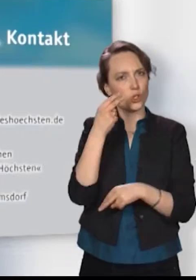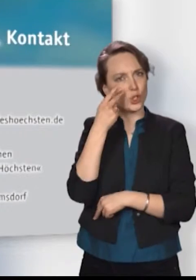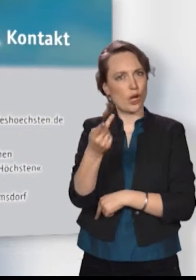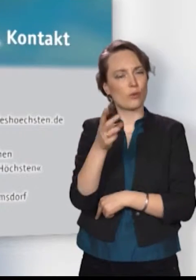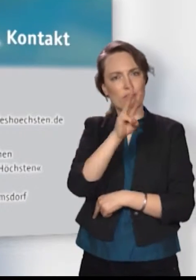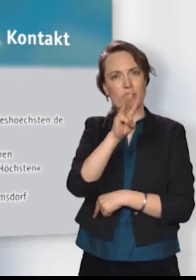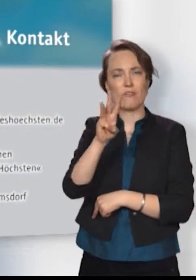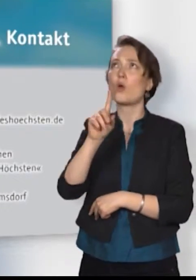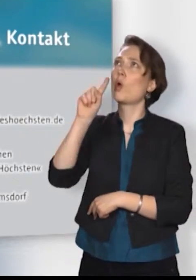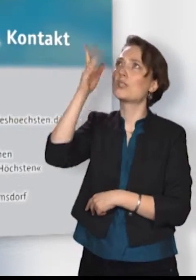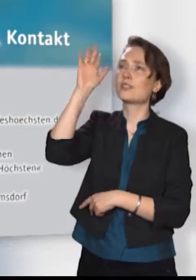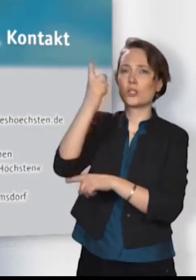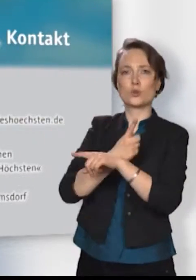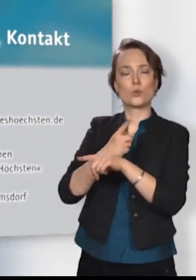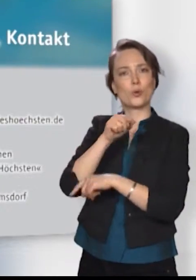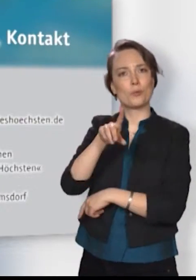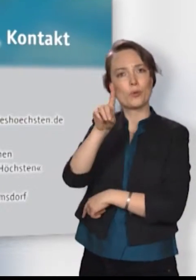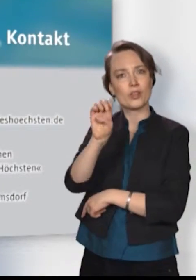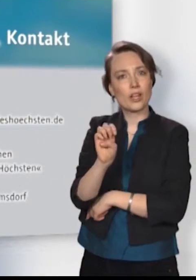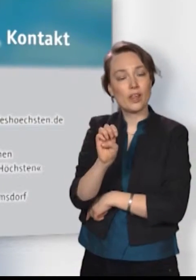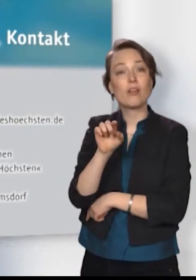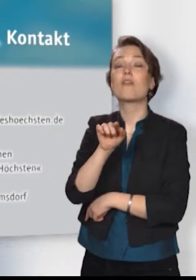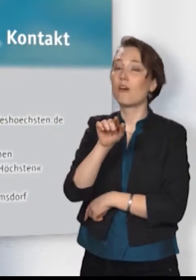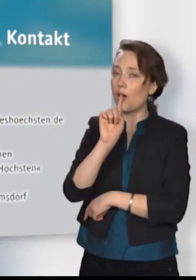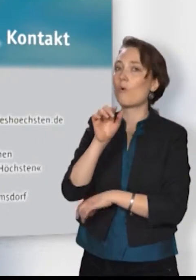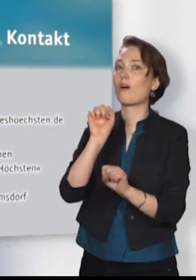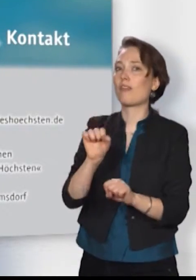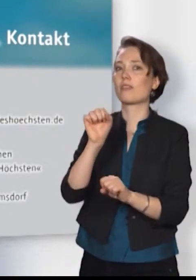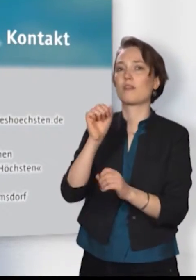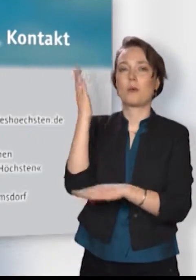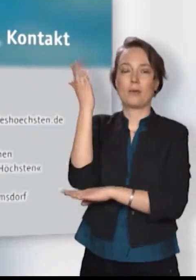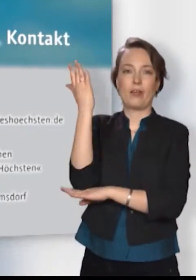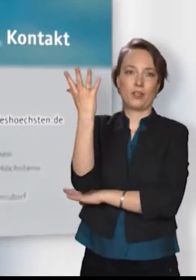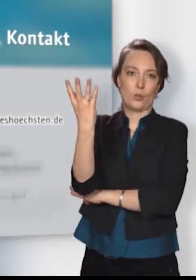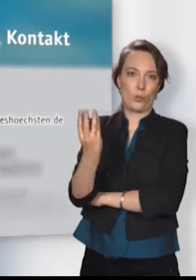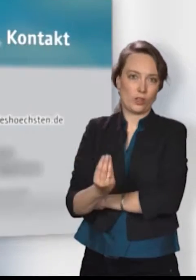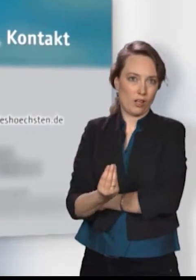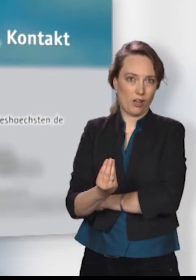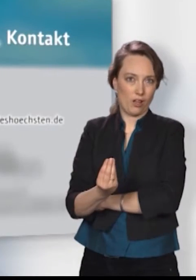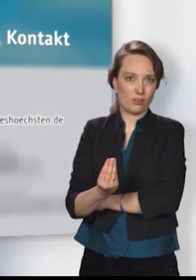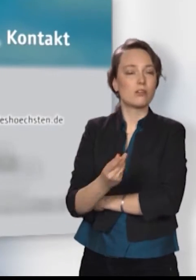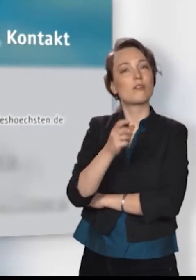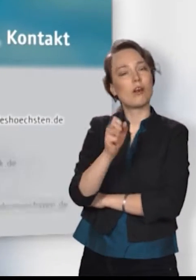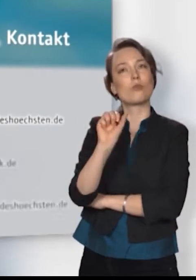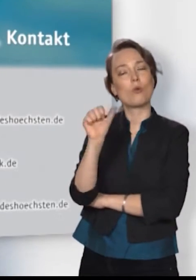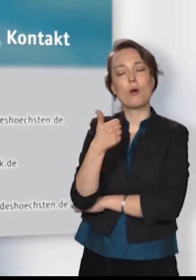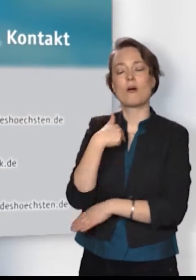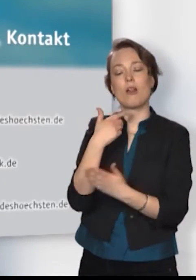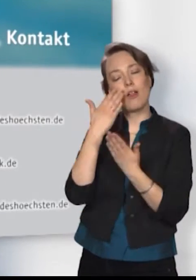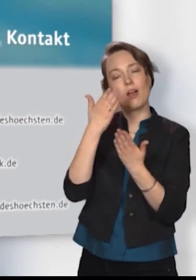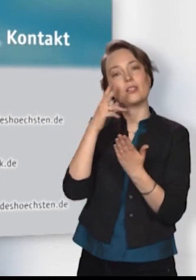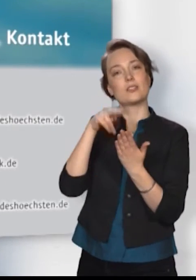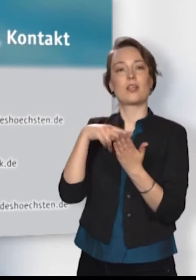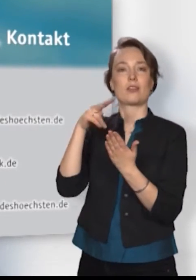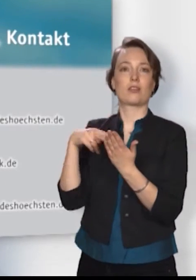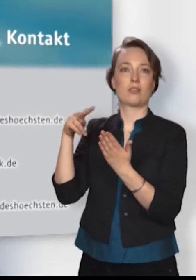www.stundedeshoechsten.de. Dort gibt es übrigens auch die Predigten zum Herunterladen. So können Sie diese noch einmal nachlesen. Wir sind auch auf Facebook. Auch dort